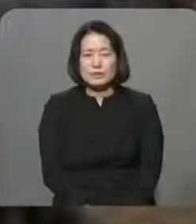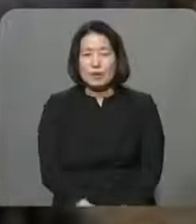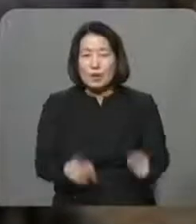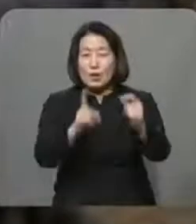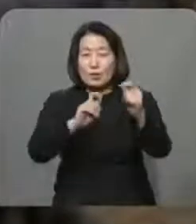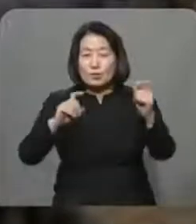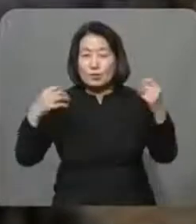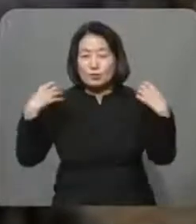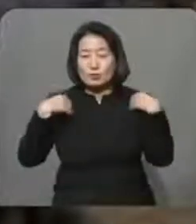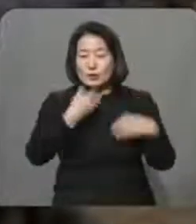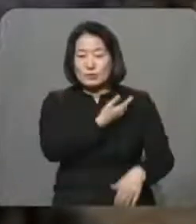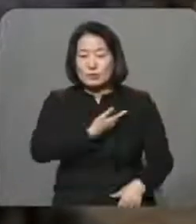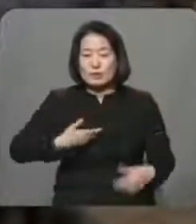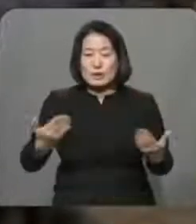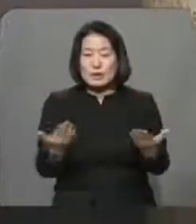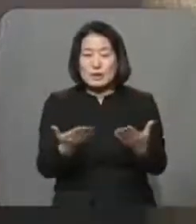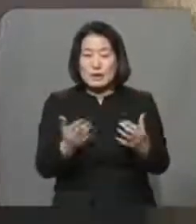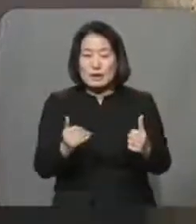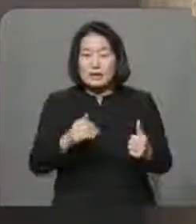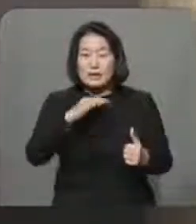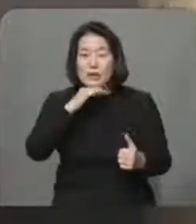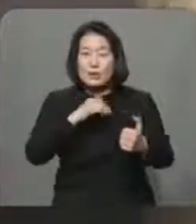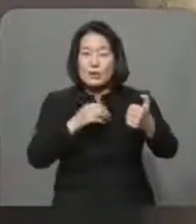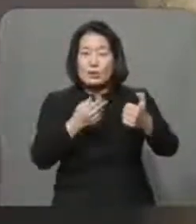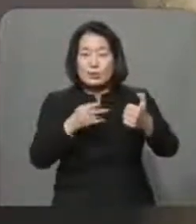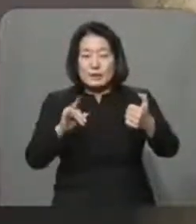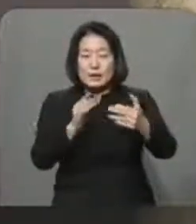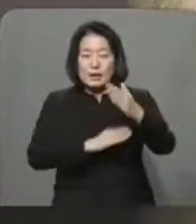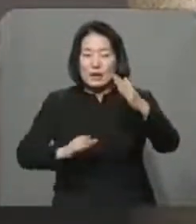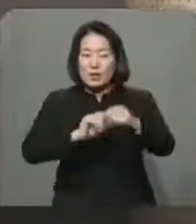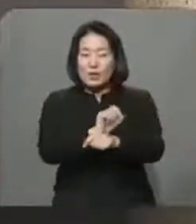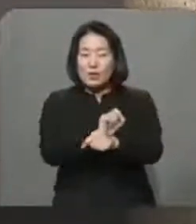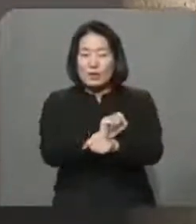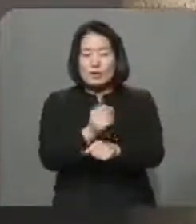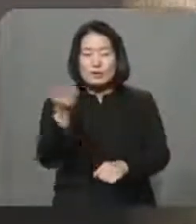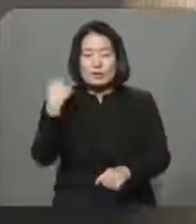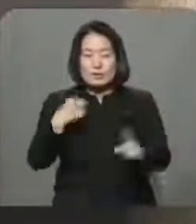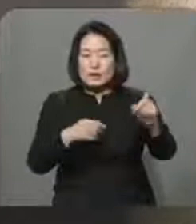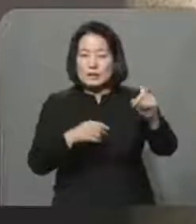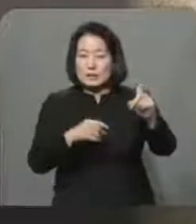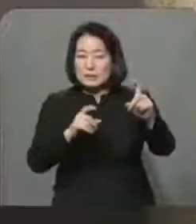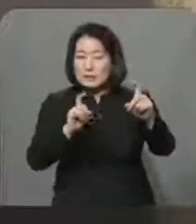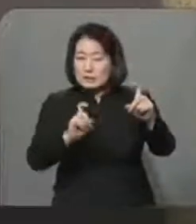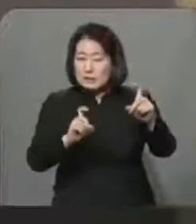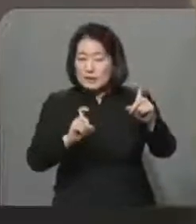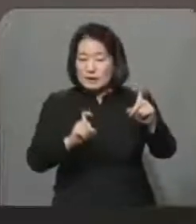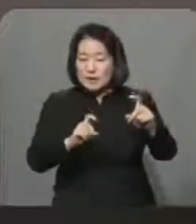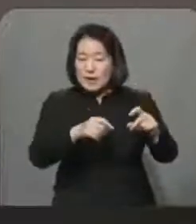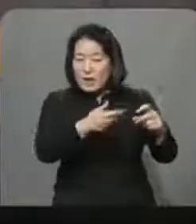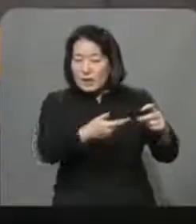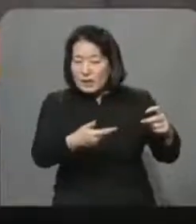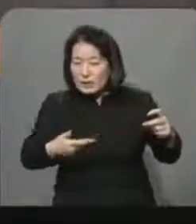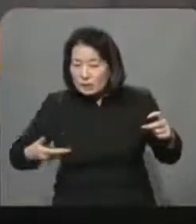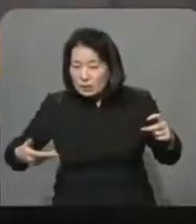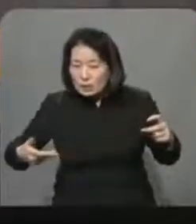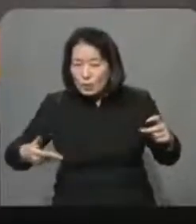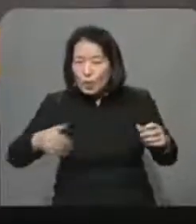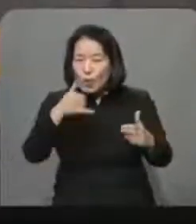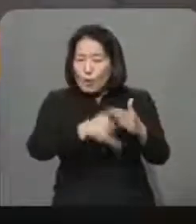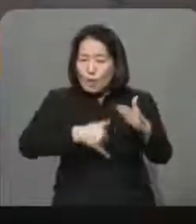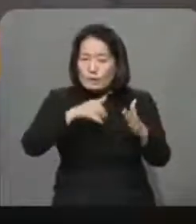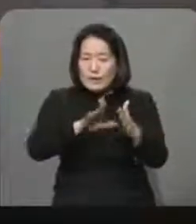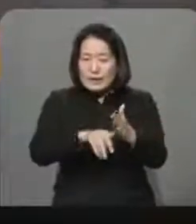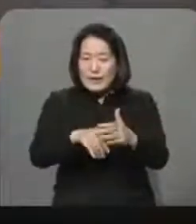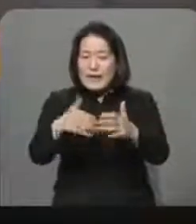고성군 한 면사무소에서 일하는 50대 공무원입니다. 지난 10일 마을 배수로 공사 현장에서 이장에게 폭행을